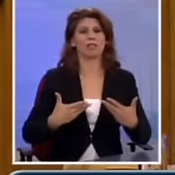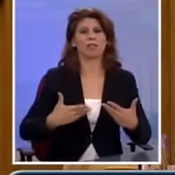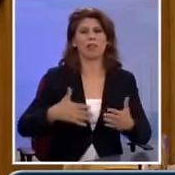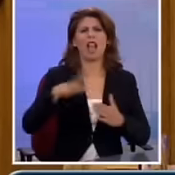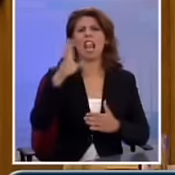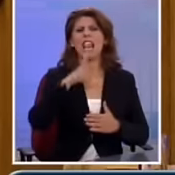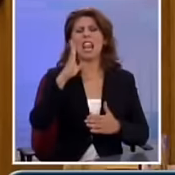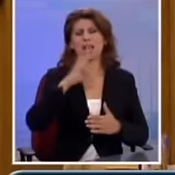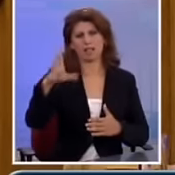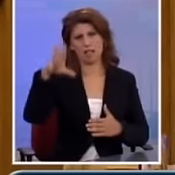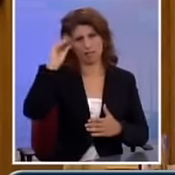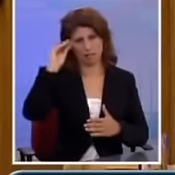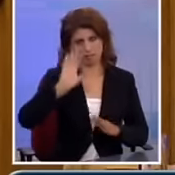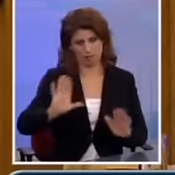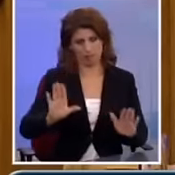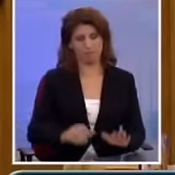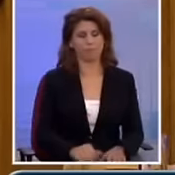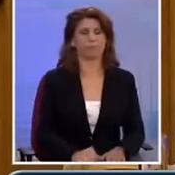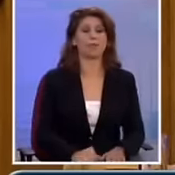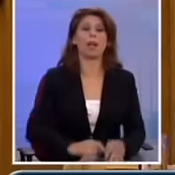αντίληψης. Πέμπτο,